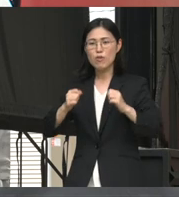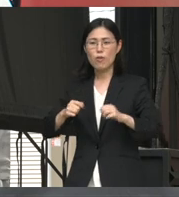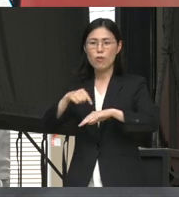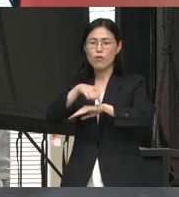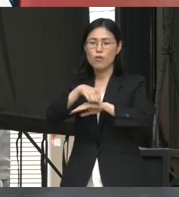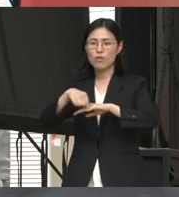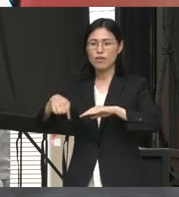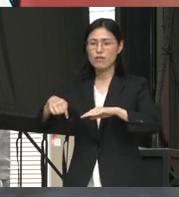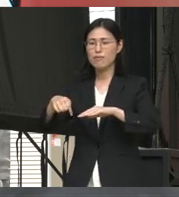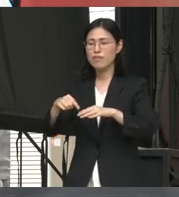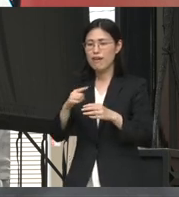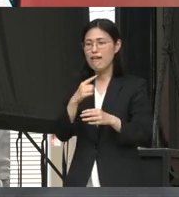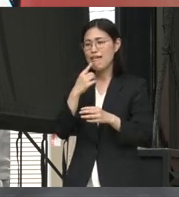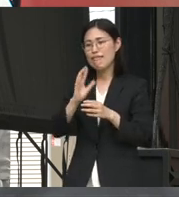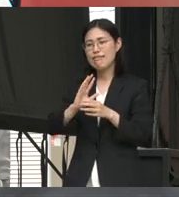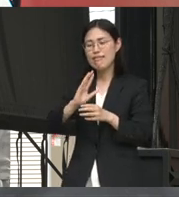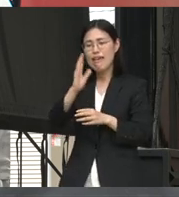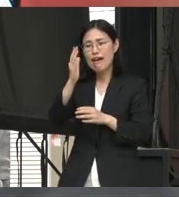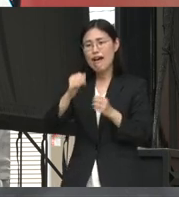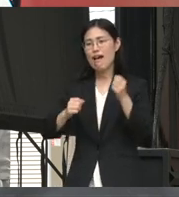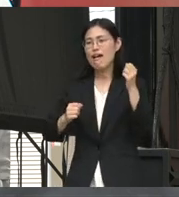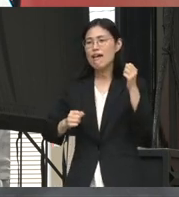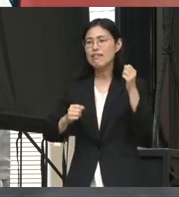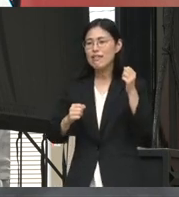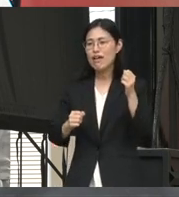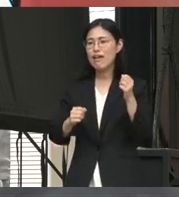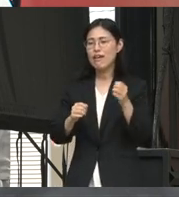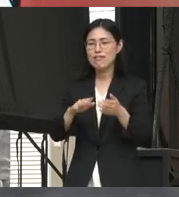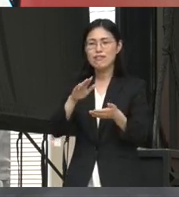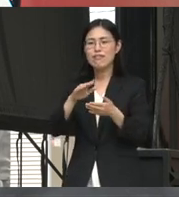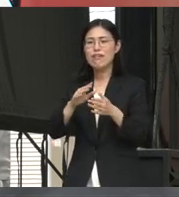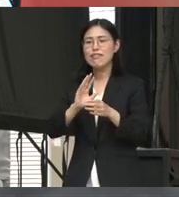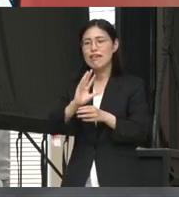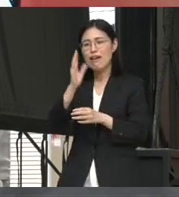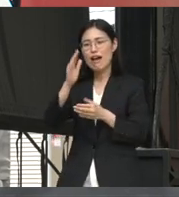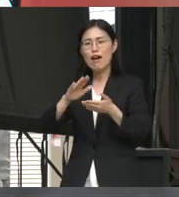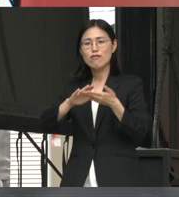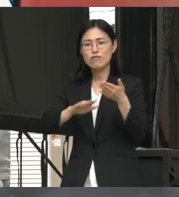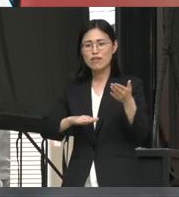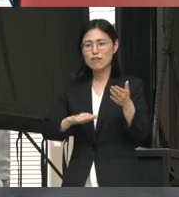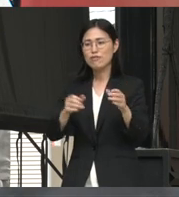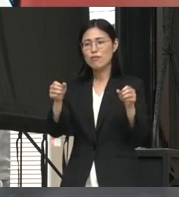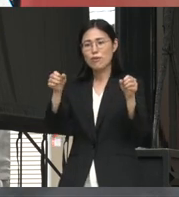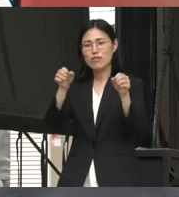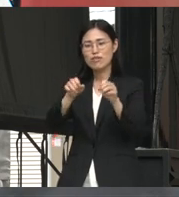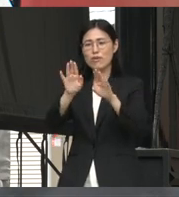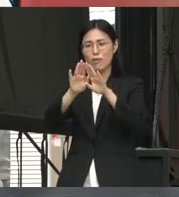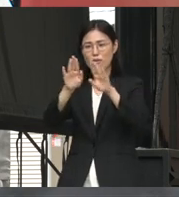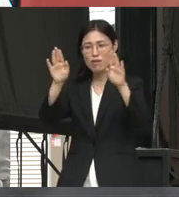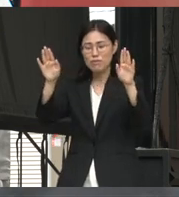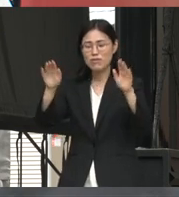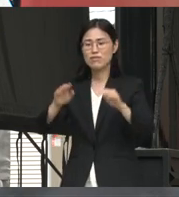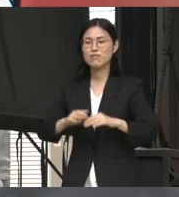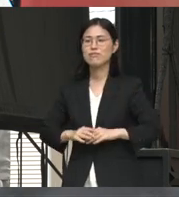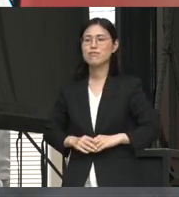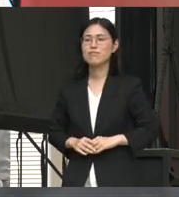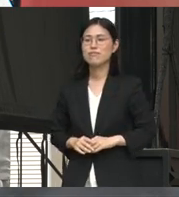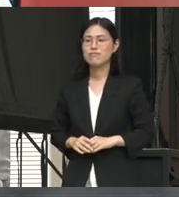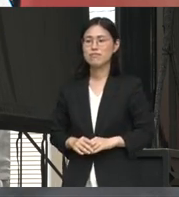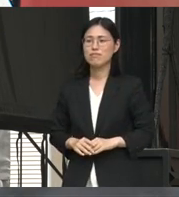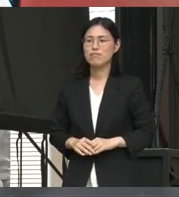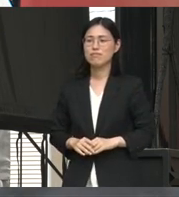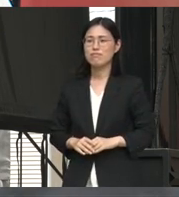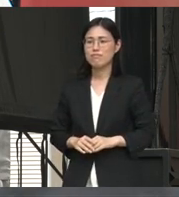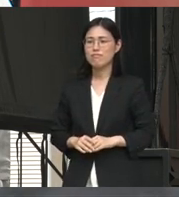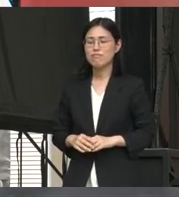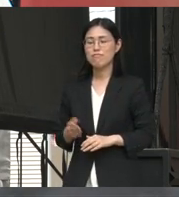定でした聖火ランナーの皆さんによる聖火をつなぐトーチキスが行われます。